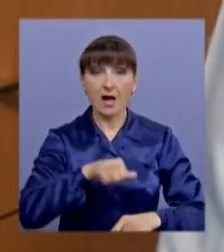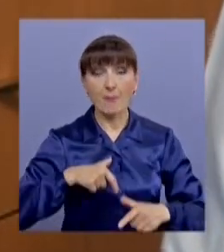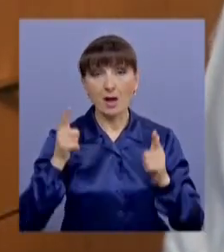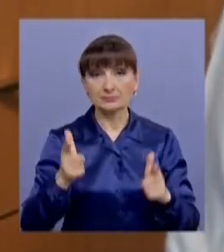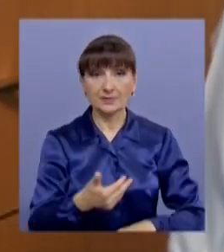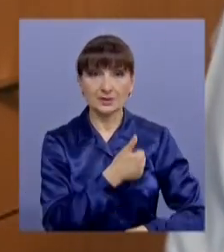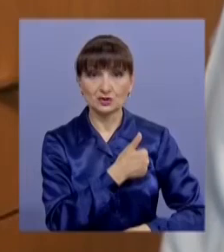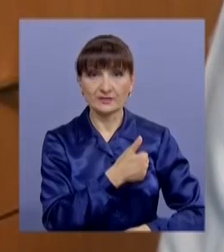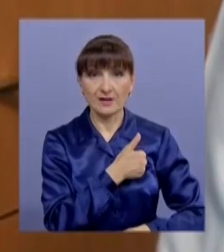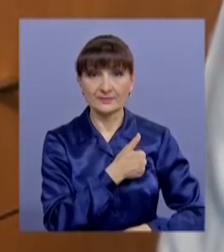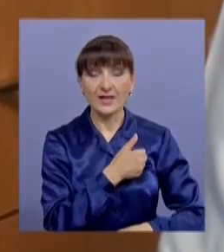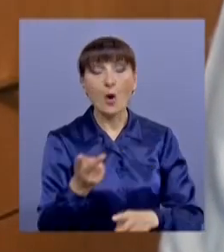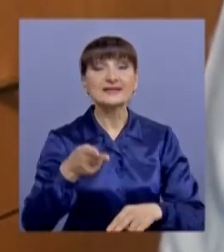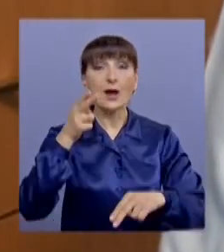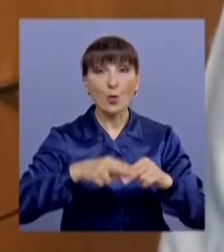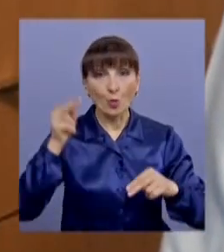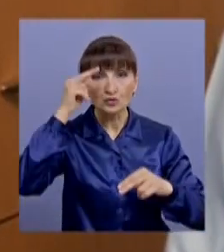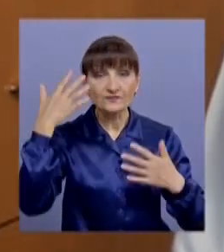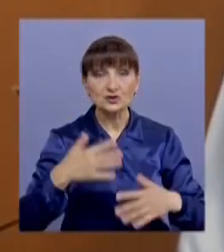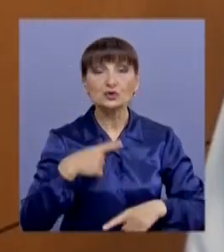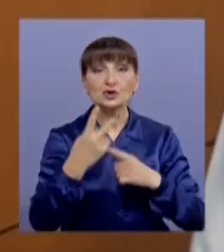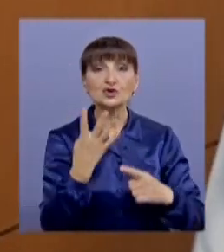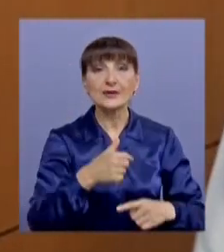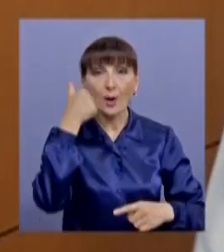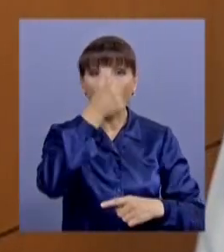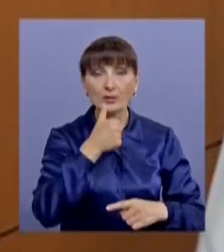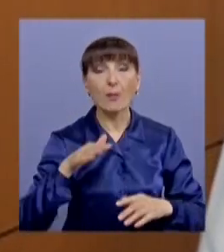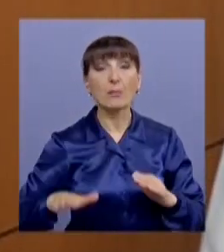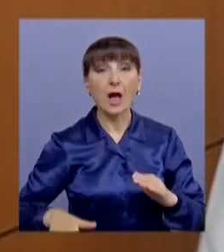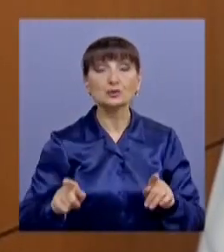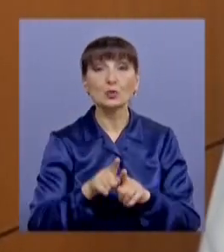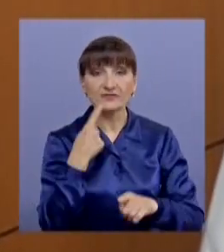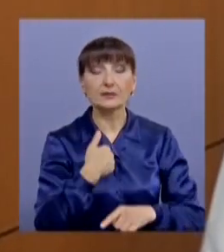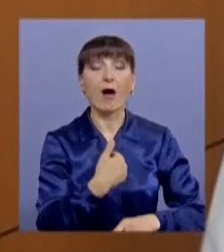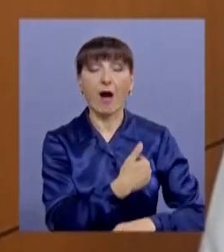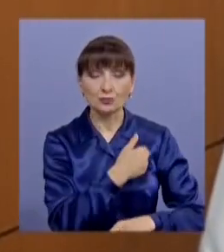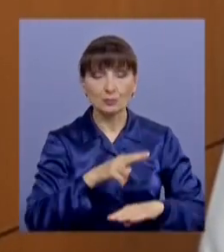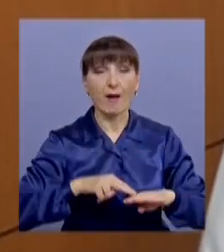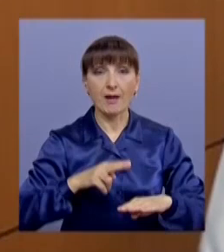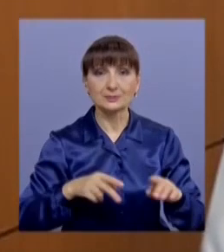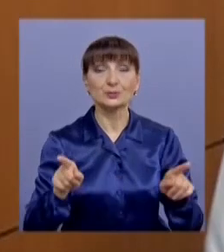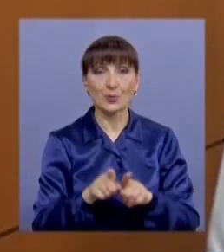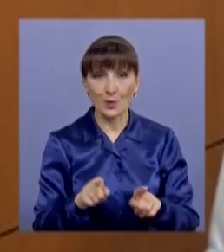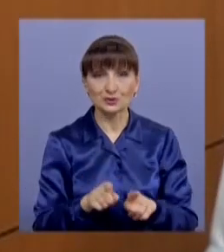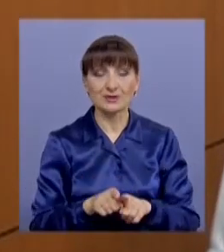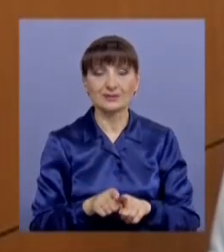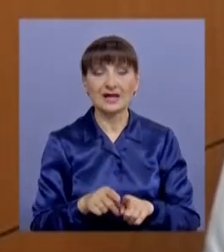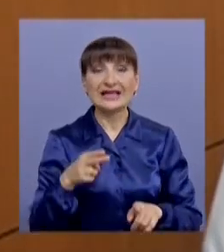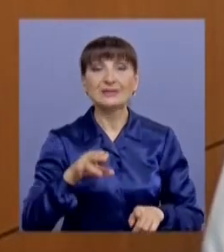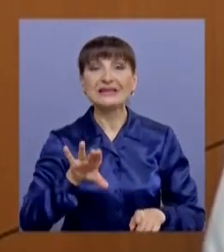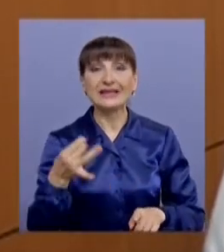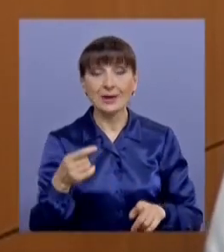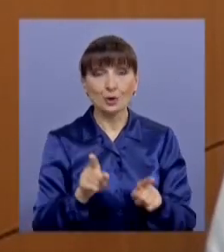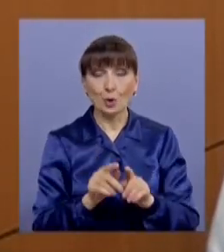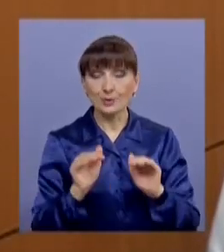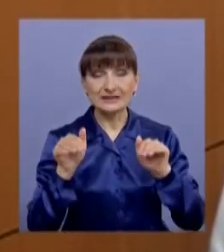желание. Закончил он через 4 года. Младший сказал, я тоже буду. Дмитрий вот тоже